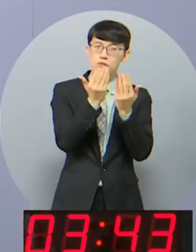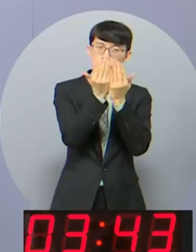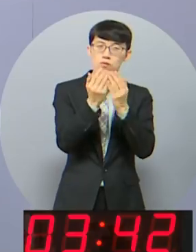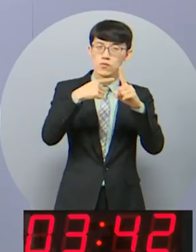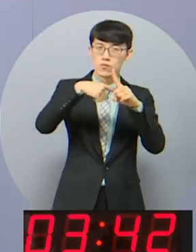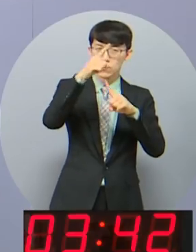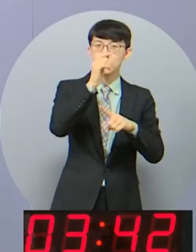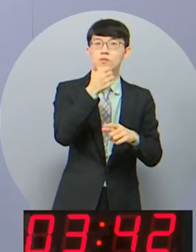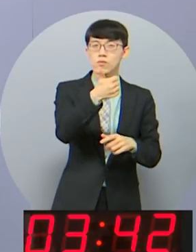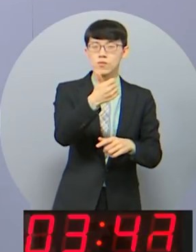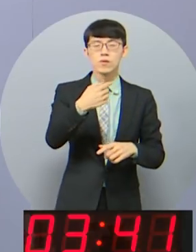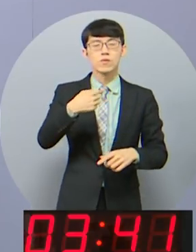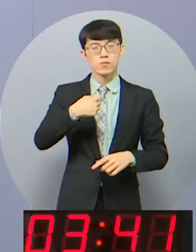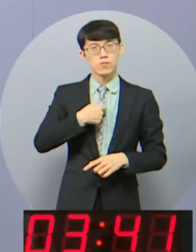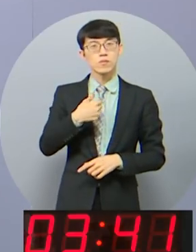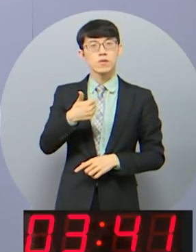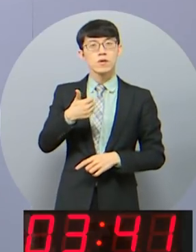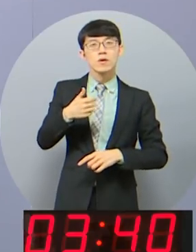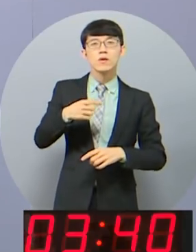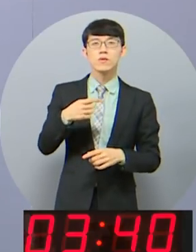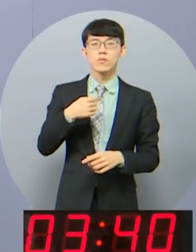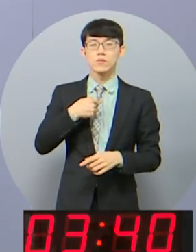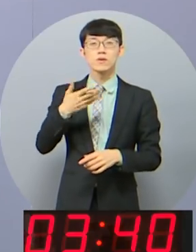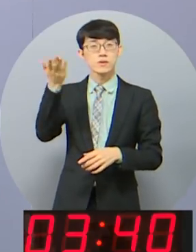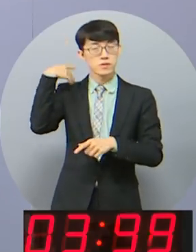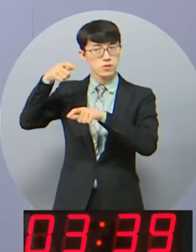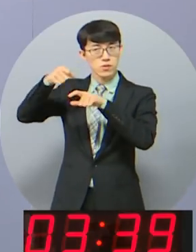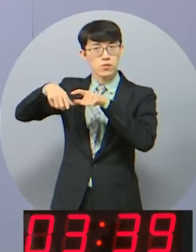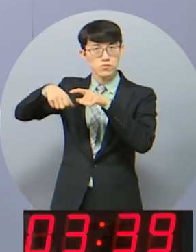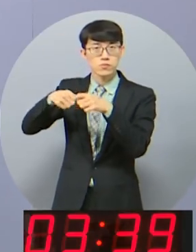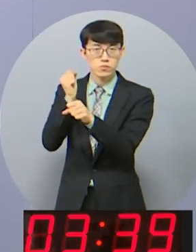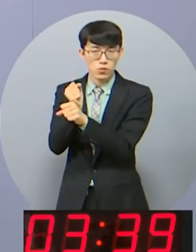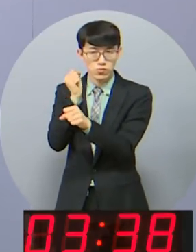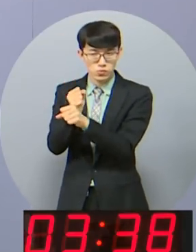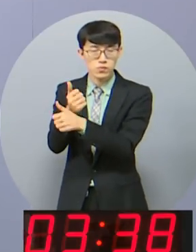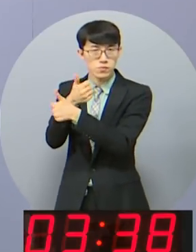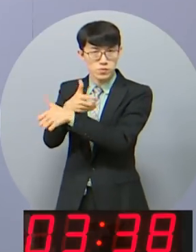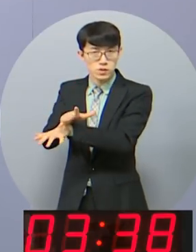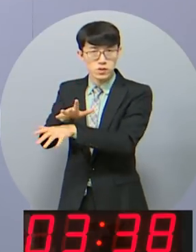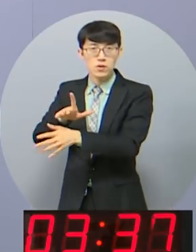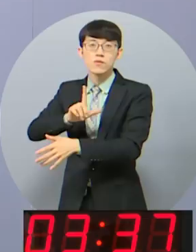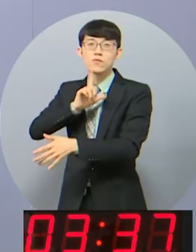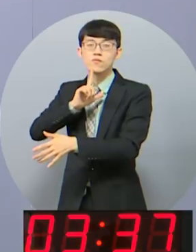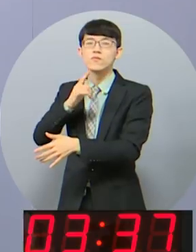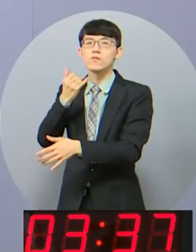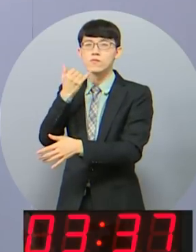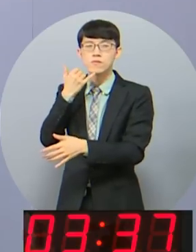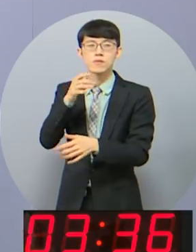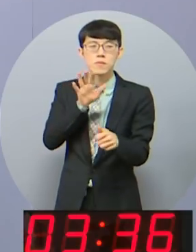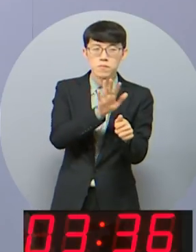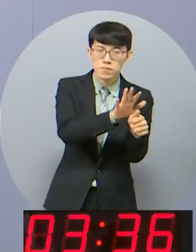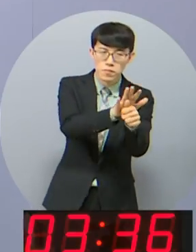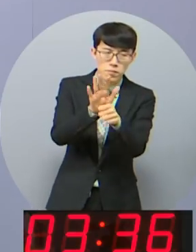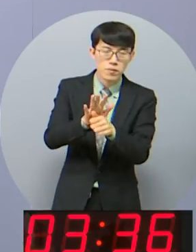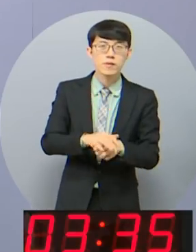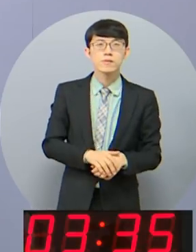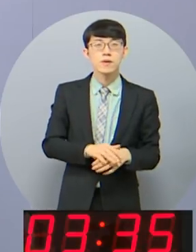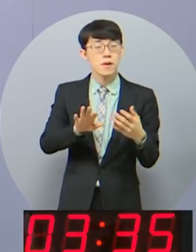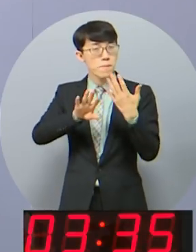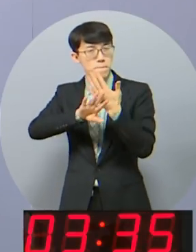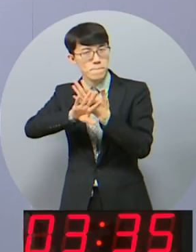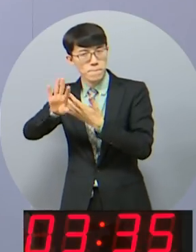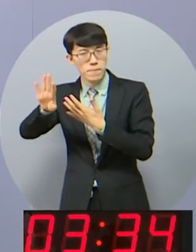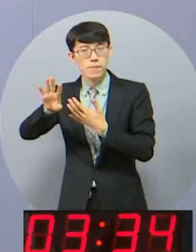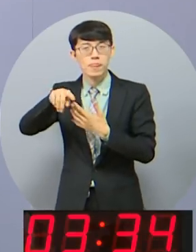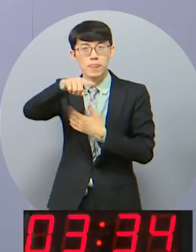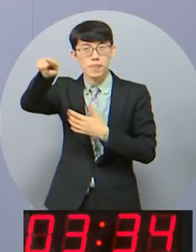把在企业界宝贵的实战经验带进去市议会，与其他候选人为大家提供更